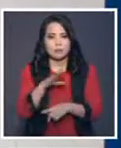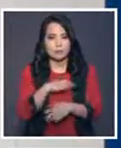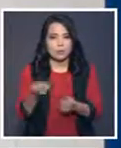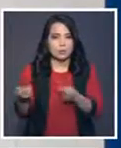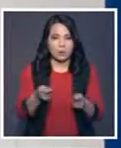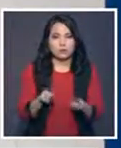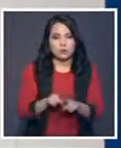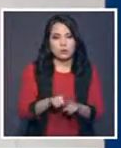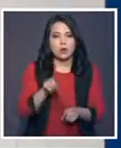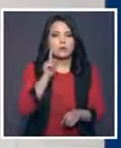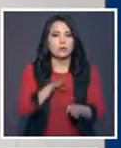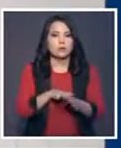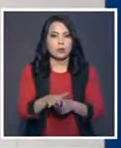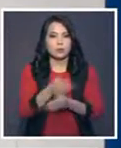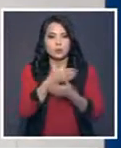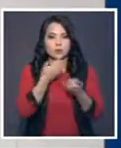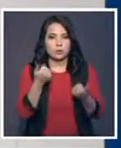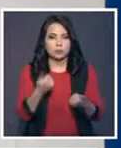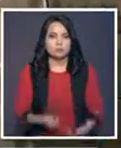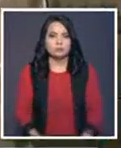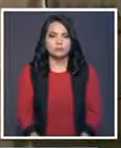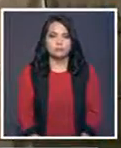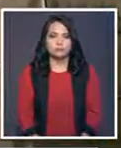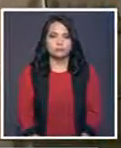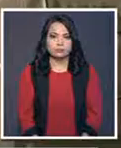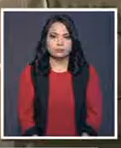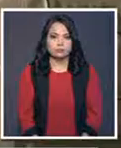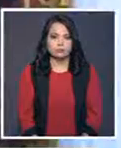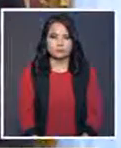де, ол әзірге толық көлемде жеткізілген жоқ.